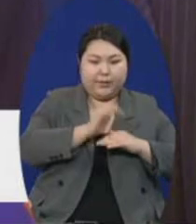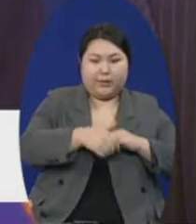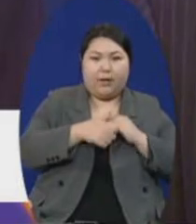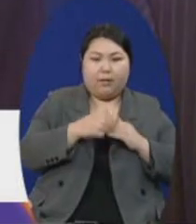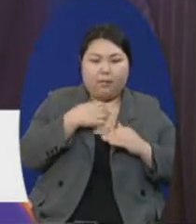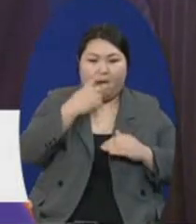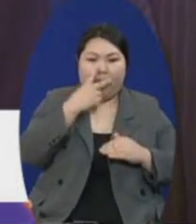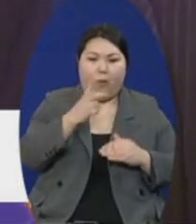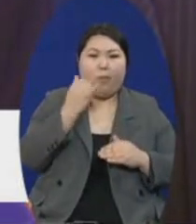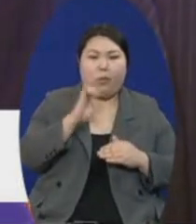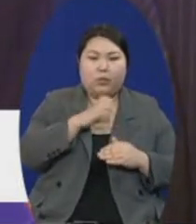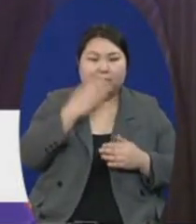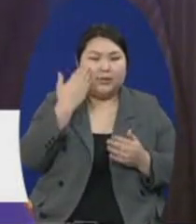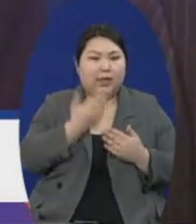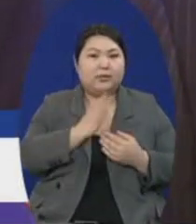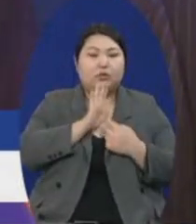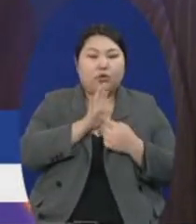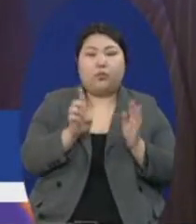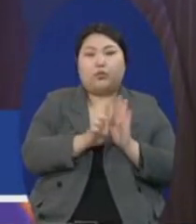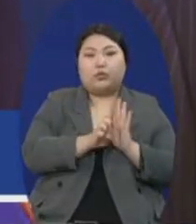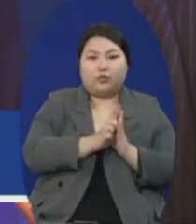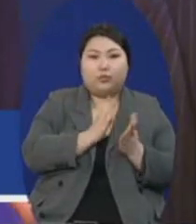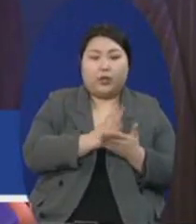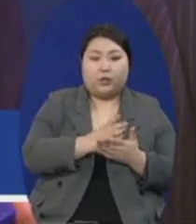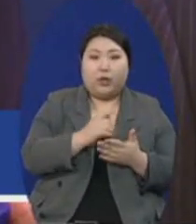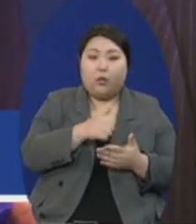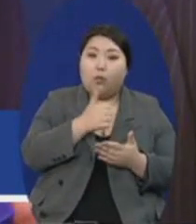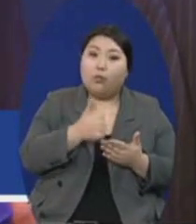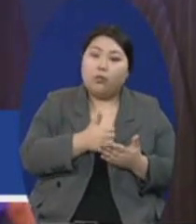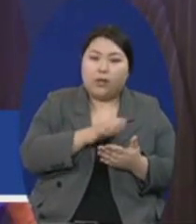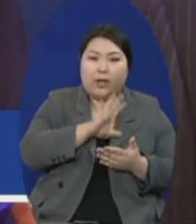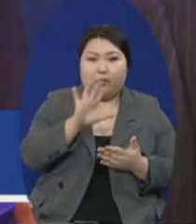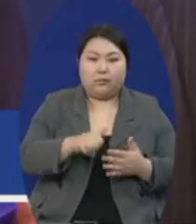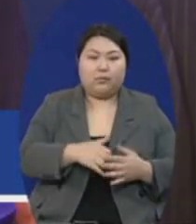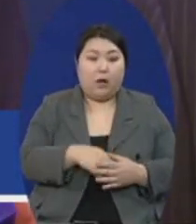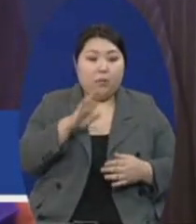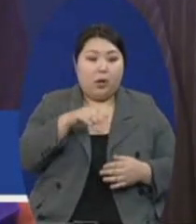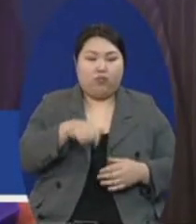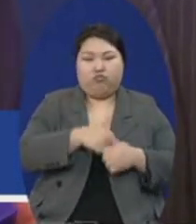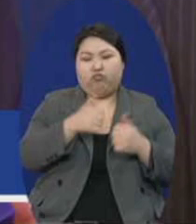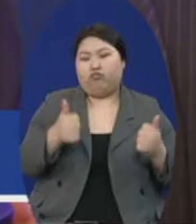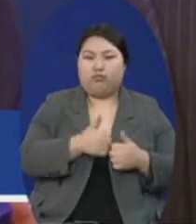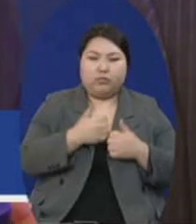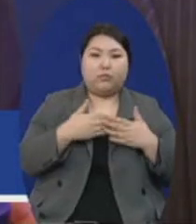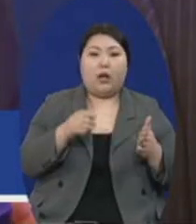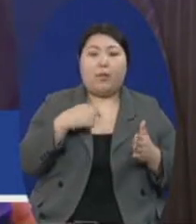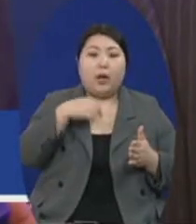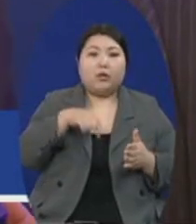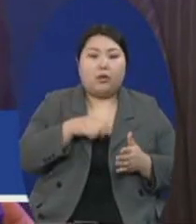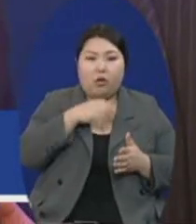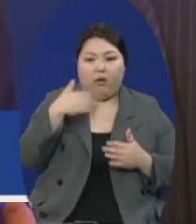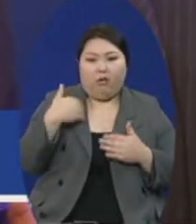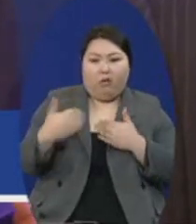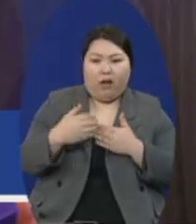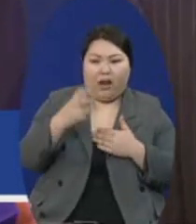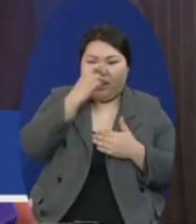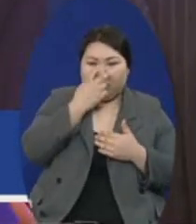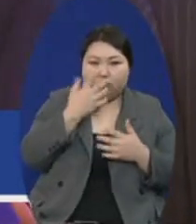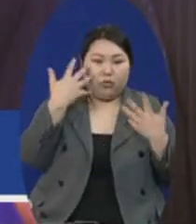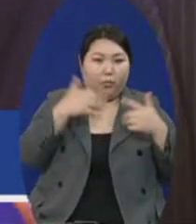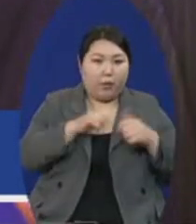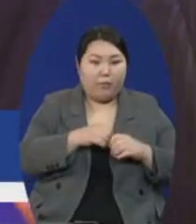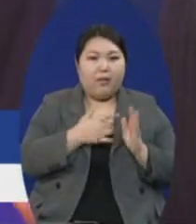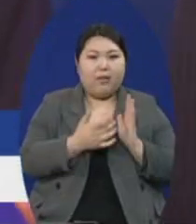илэрхийлэх боломж нэлээдтэй байна. Тэрийг бүрэн нээлттэй гэж үзэж болно. Манай энэ дүүд одоо хөндлөнгөө ажиглагчд зохион байгуулагчдын хяналт,